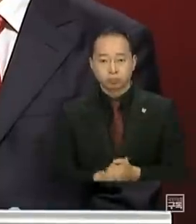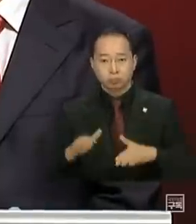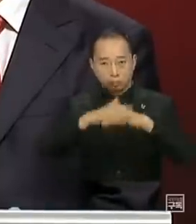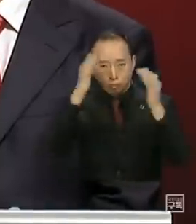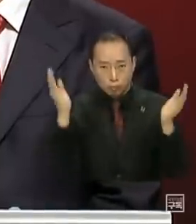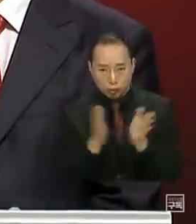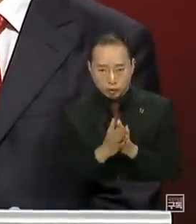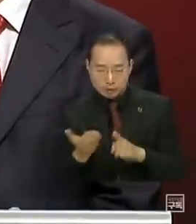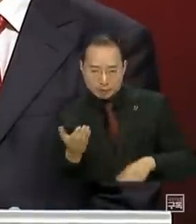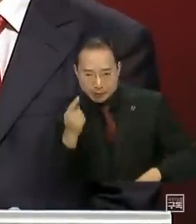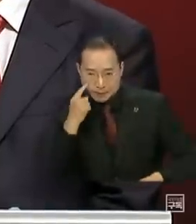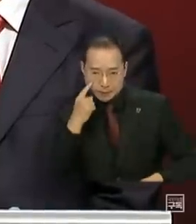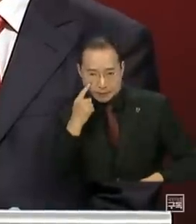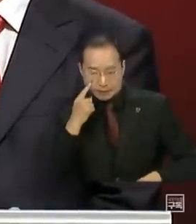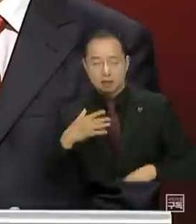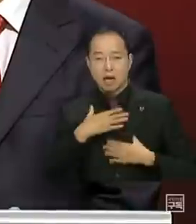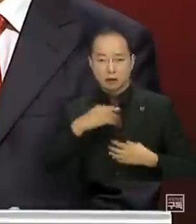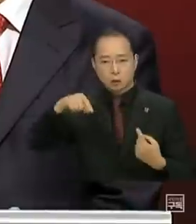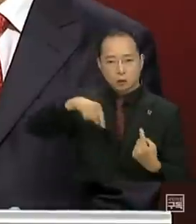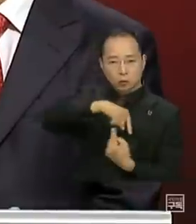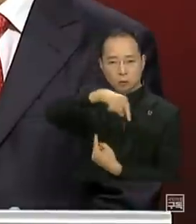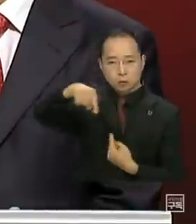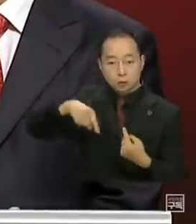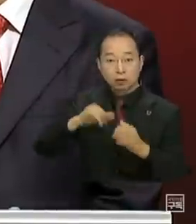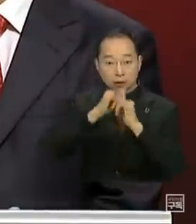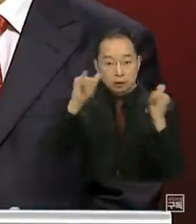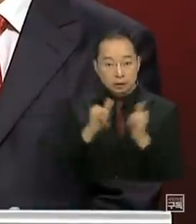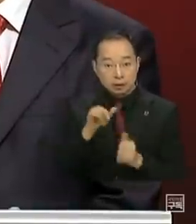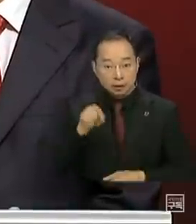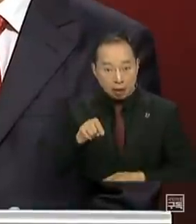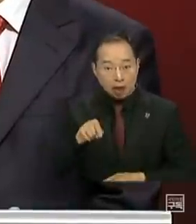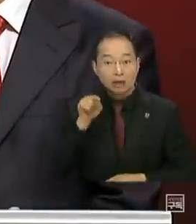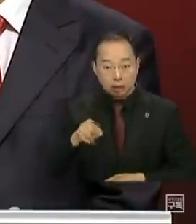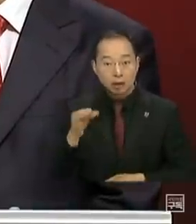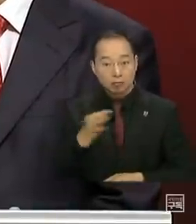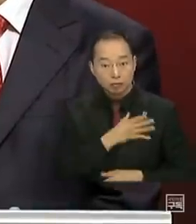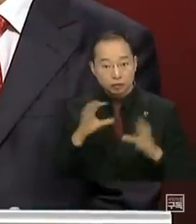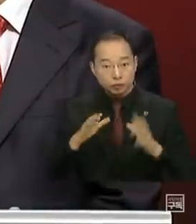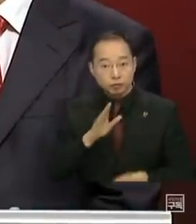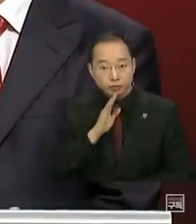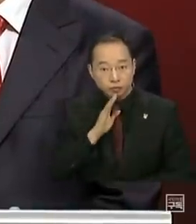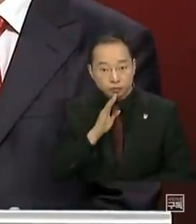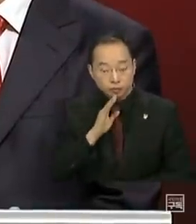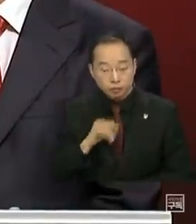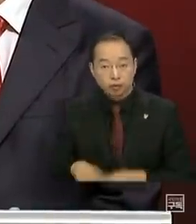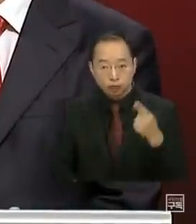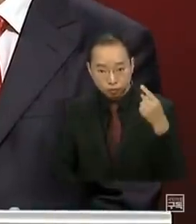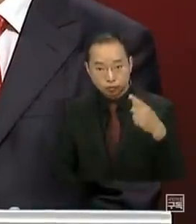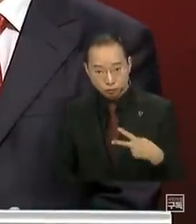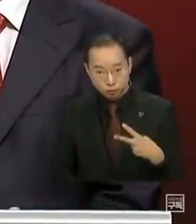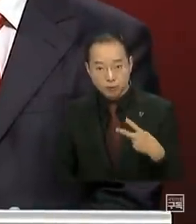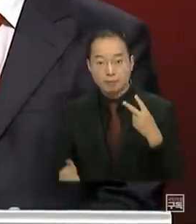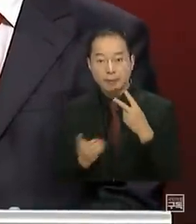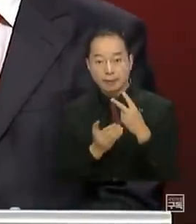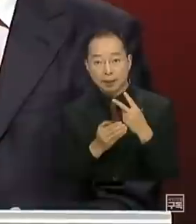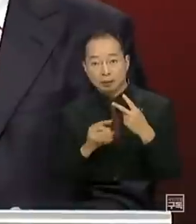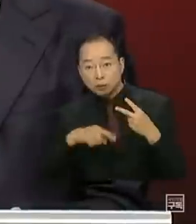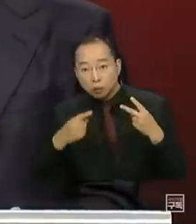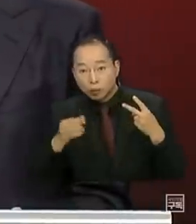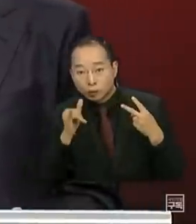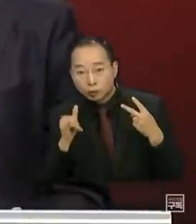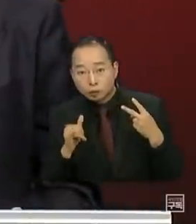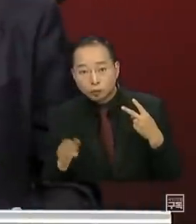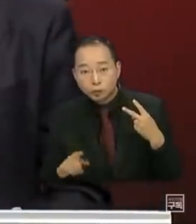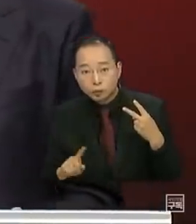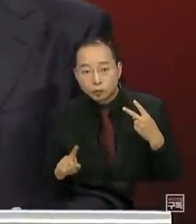것이 예측 가능하고 안정되게 돌아가는 네. 그런 사회를 말씀하셨는데 이거 두 가지면 선진국이겠습니까? 또 없습니까? 또